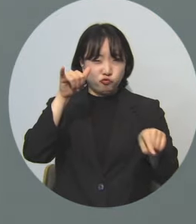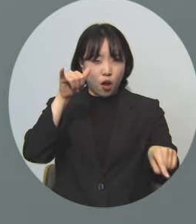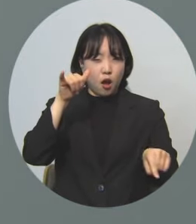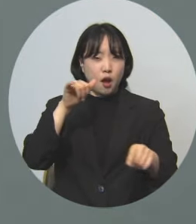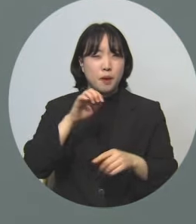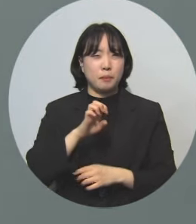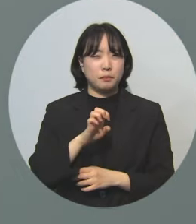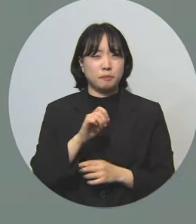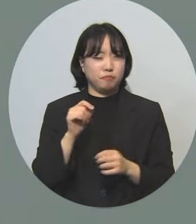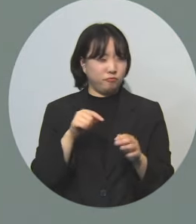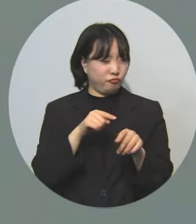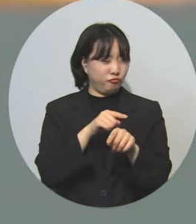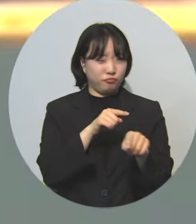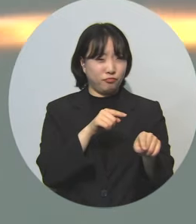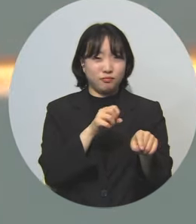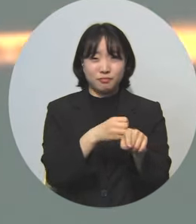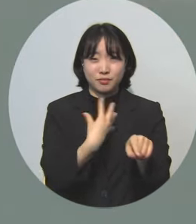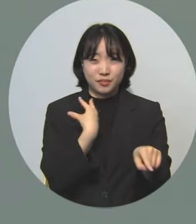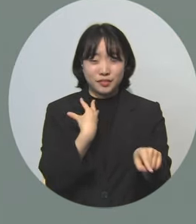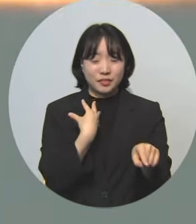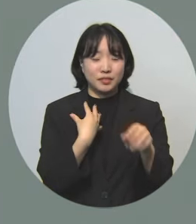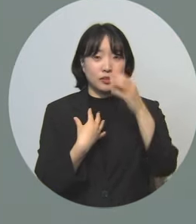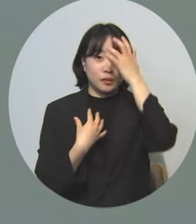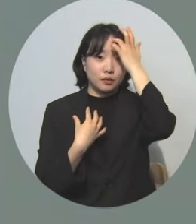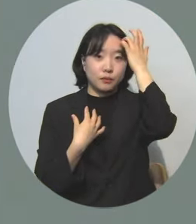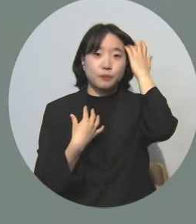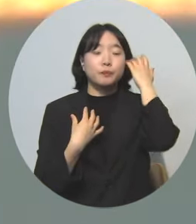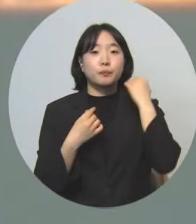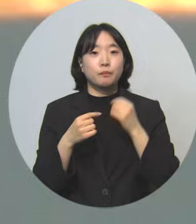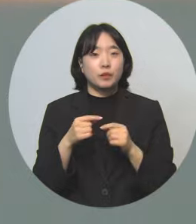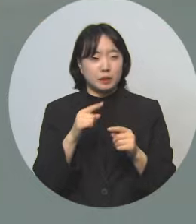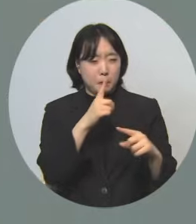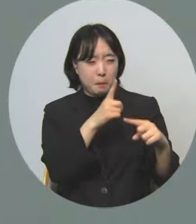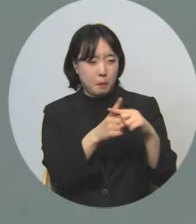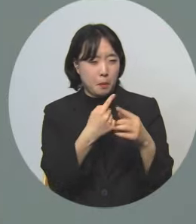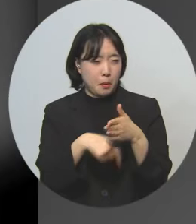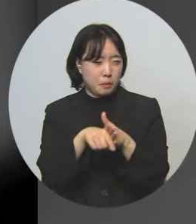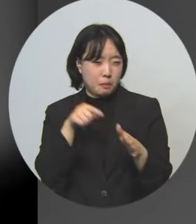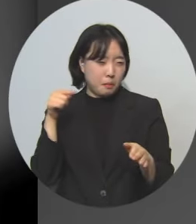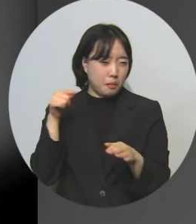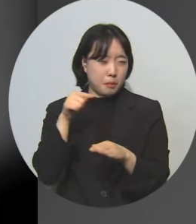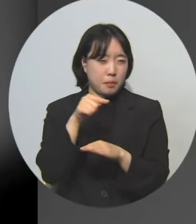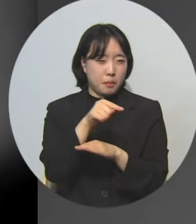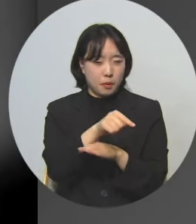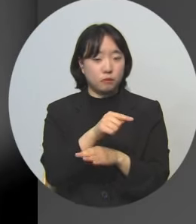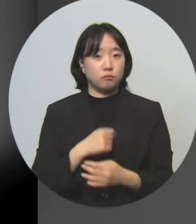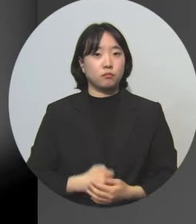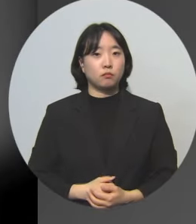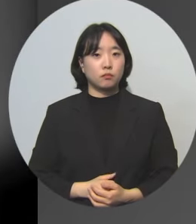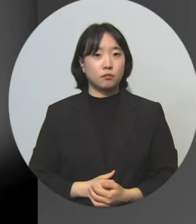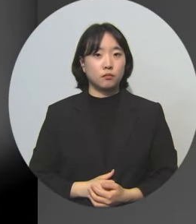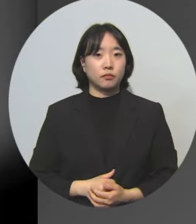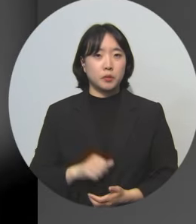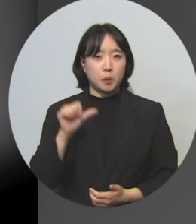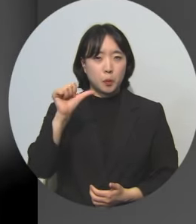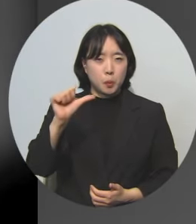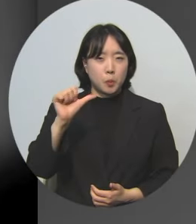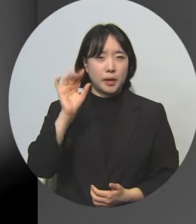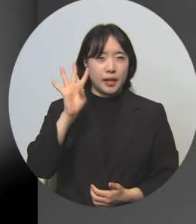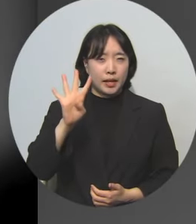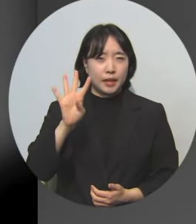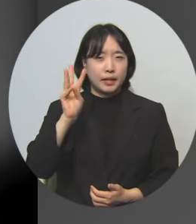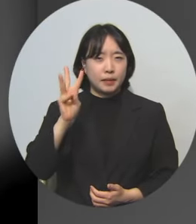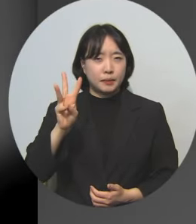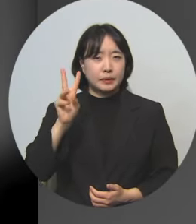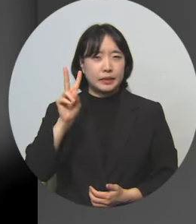하바이 공대지 미사일. 붉은 화염을 내뿜으며 표적을 향해 날아가서는 5, 4,